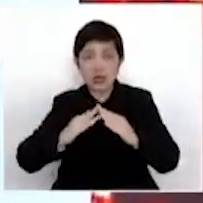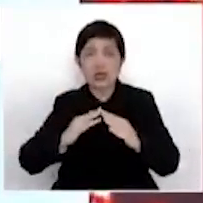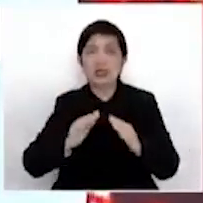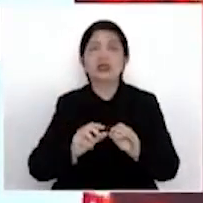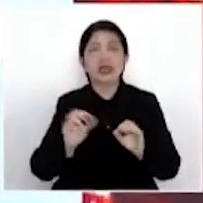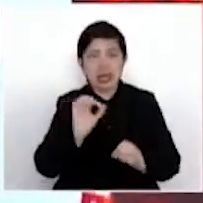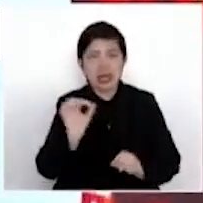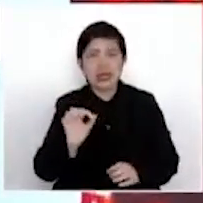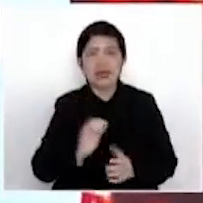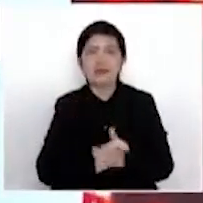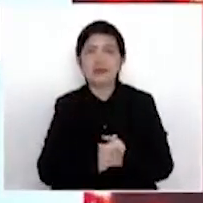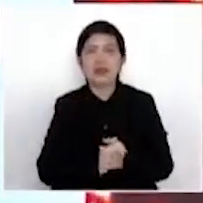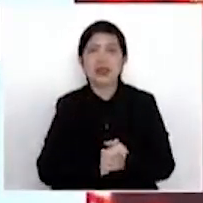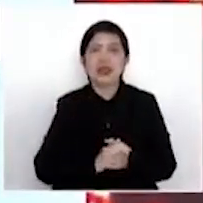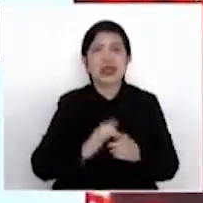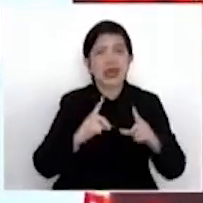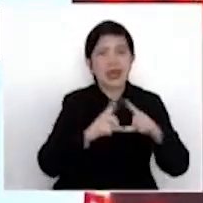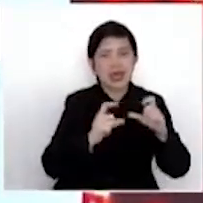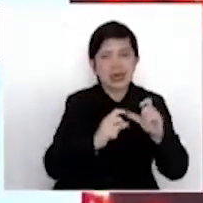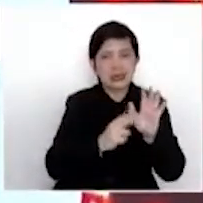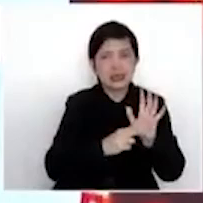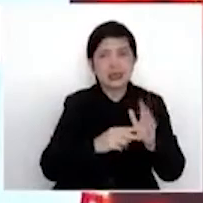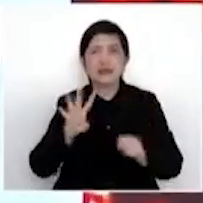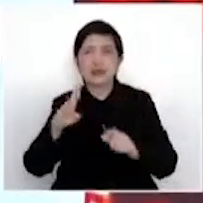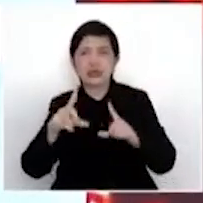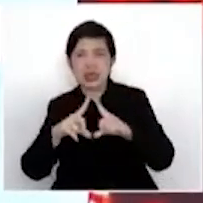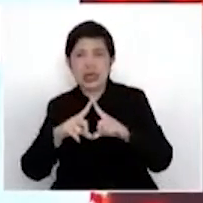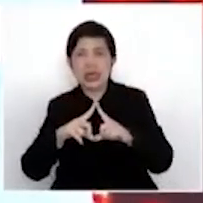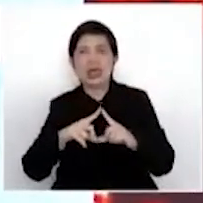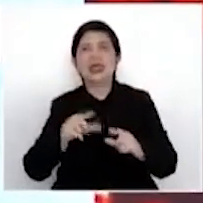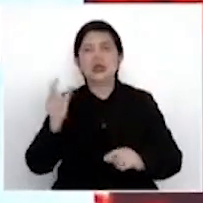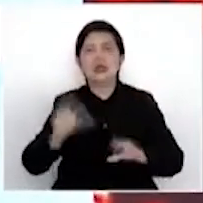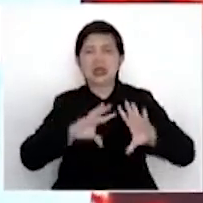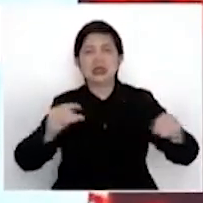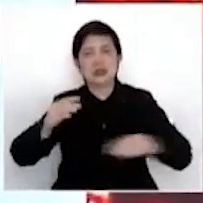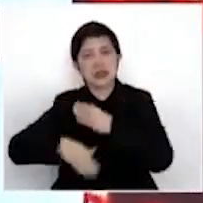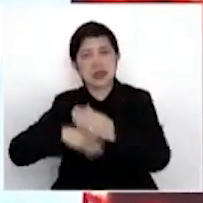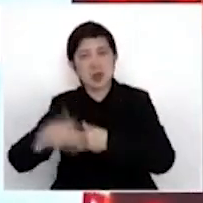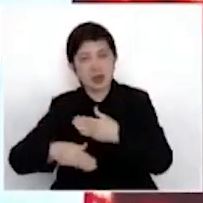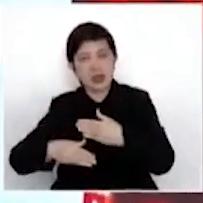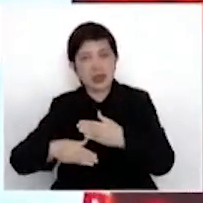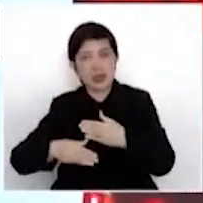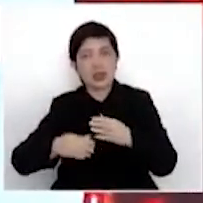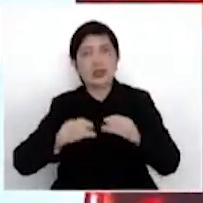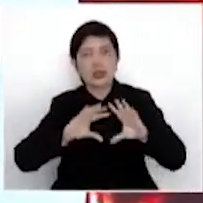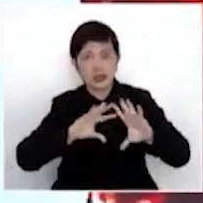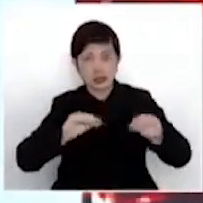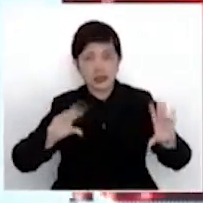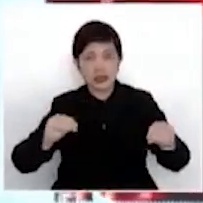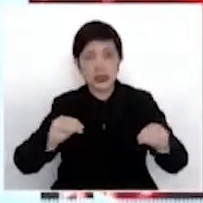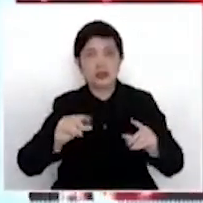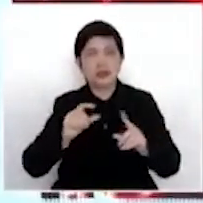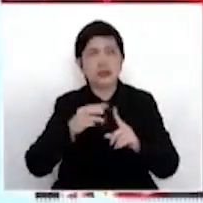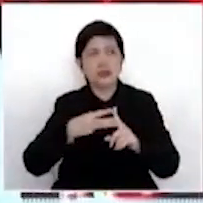eson 4A dan pegawai swasta akan kami e hapus E untuk waktunya